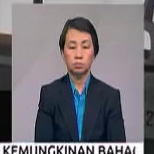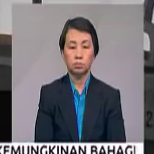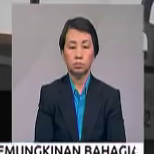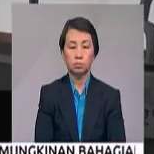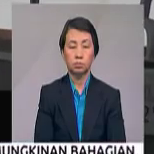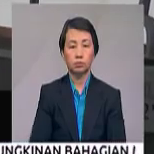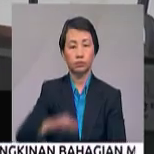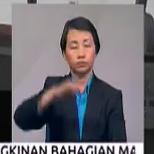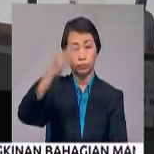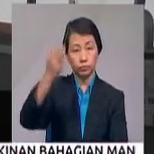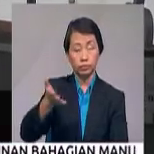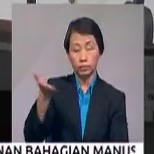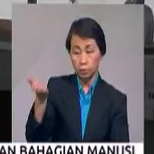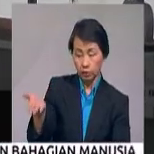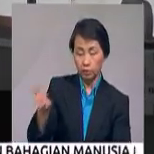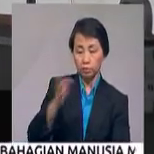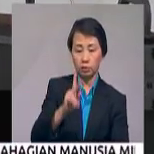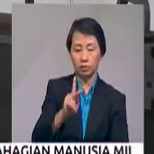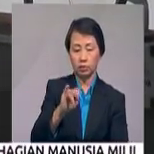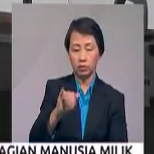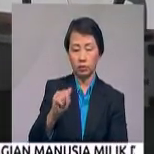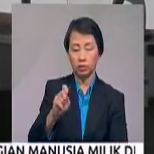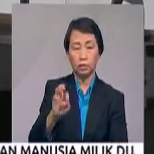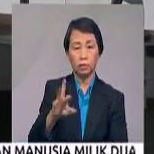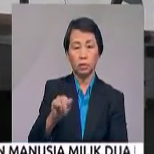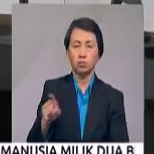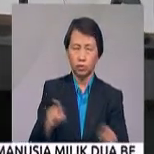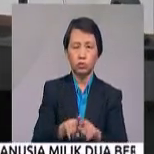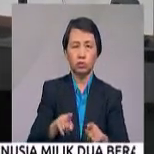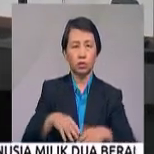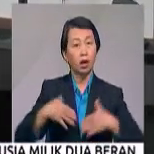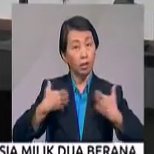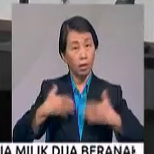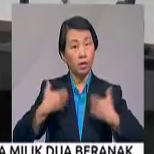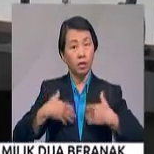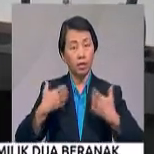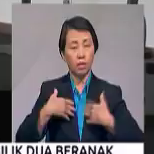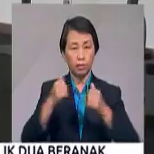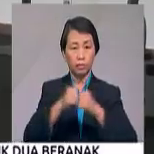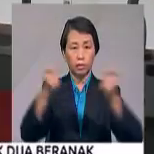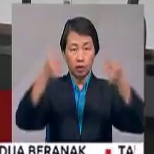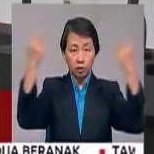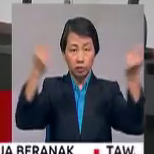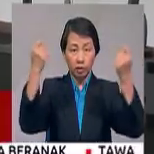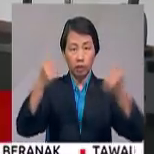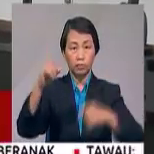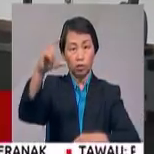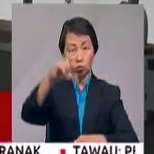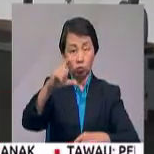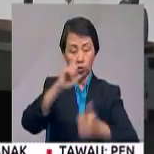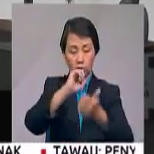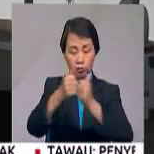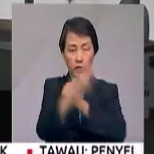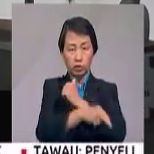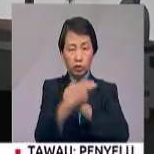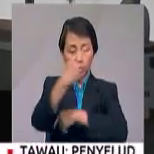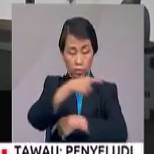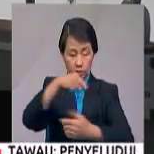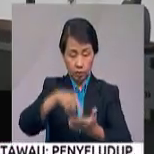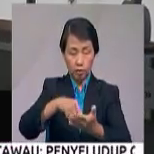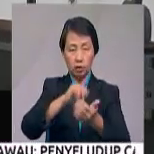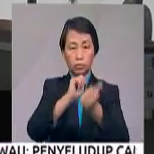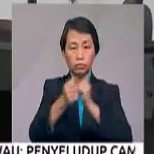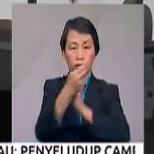Di Bukit Jalil meriah, di Bukit Kiara tidak kurang meriahnya. Bersempena dengan sambutan Bulan Sukan Negara ataupun hari ini Hari Sukan